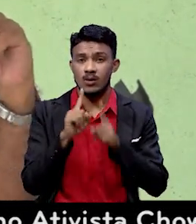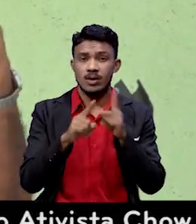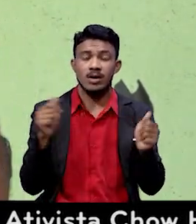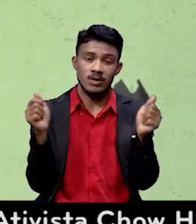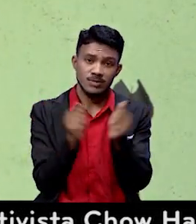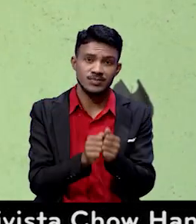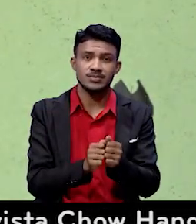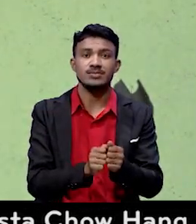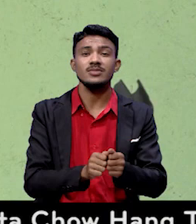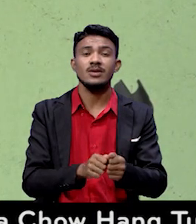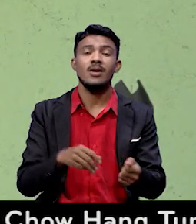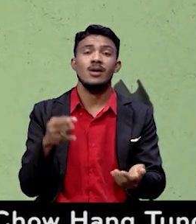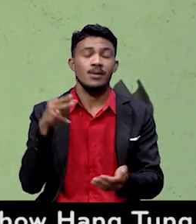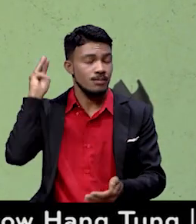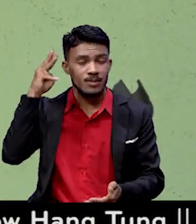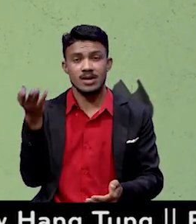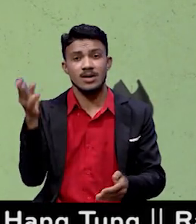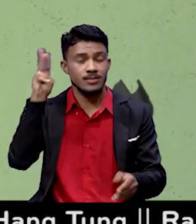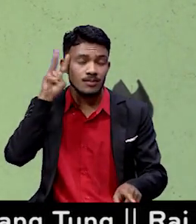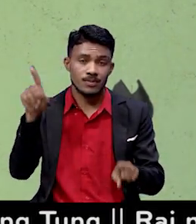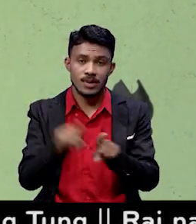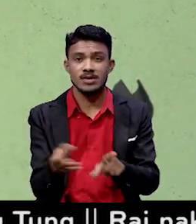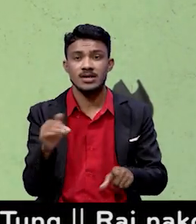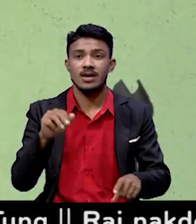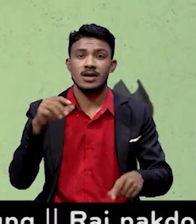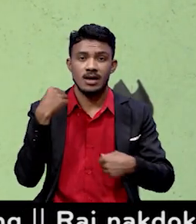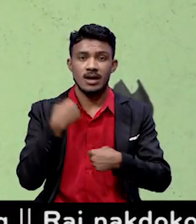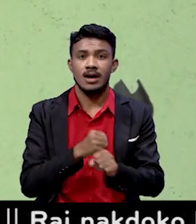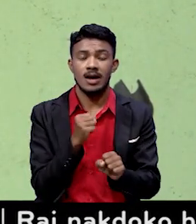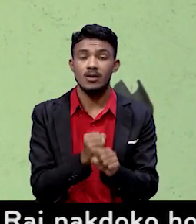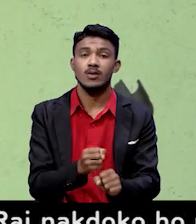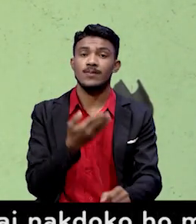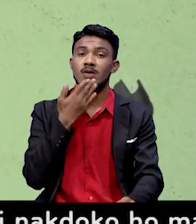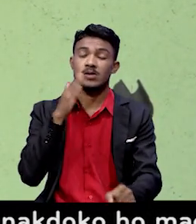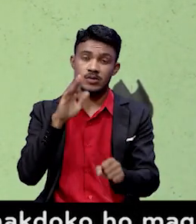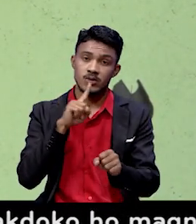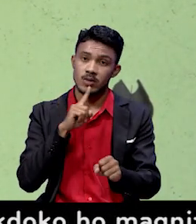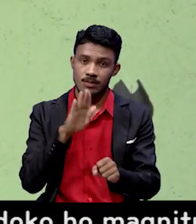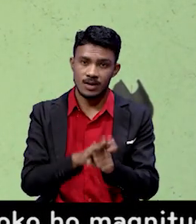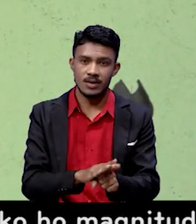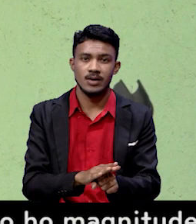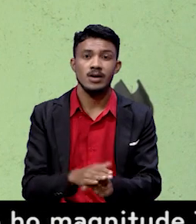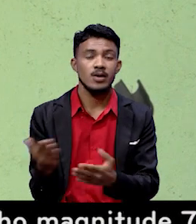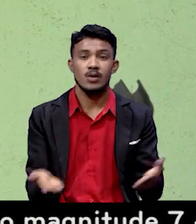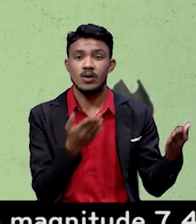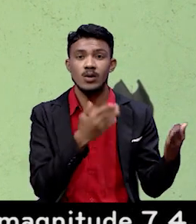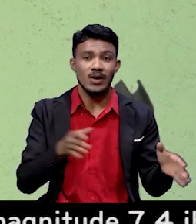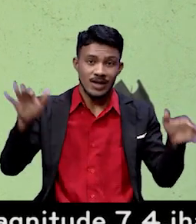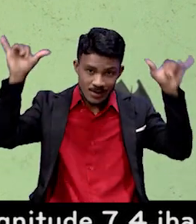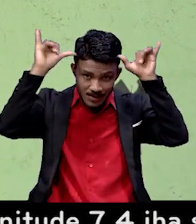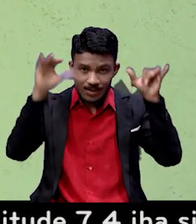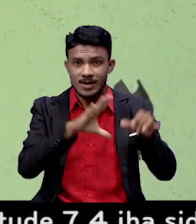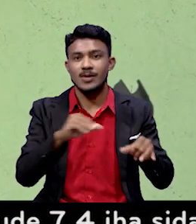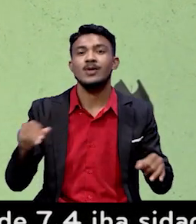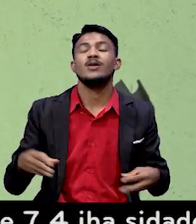lusa para aminya ne legaliza ne para ame juramento ene glori biblia ba ne pa glori biblia ba ne pa glori be constitution